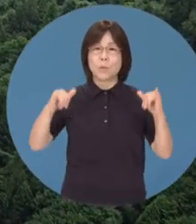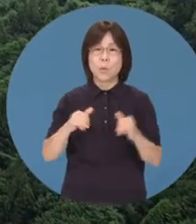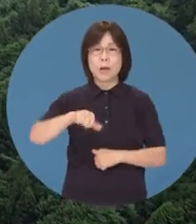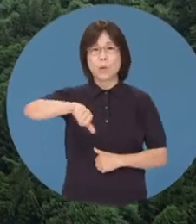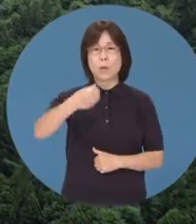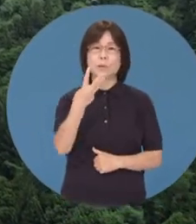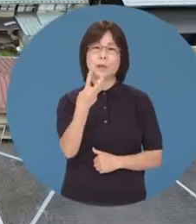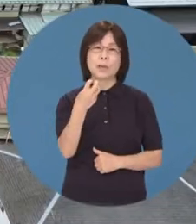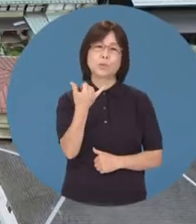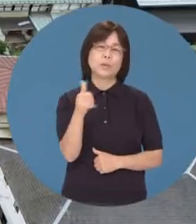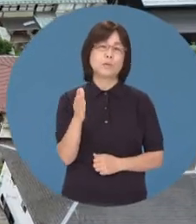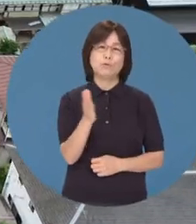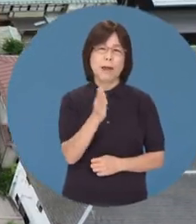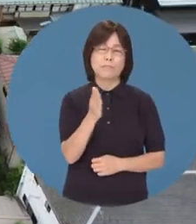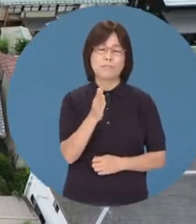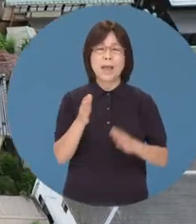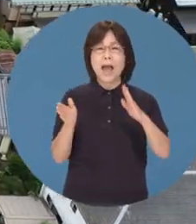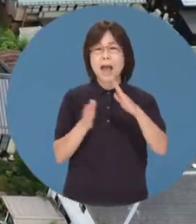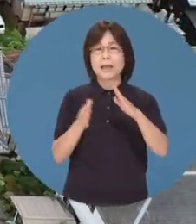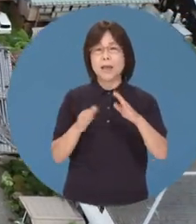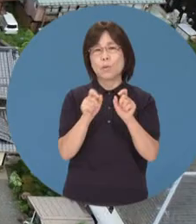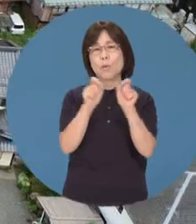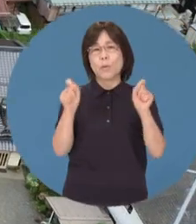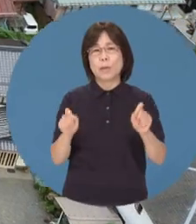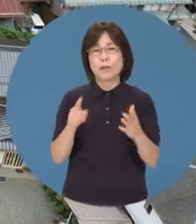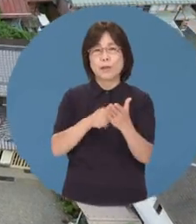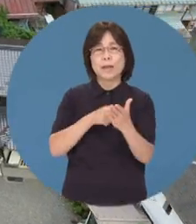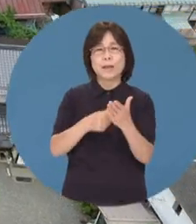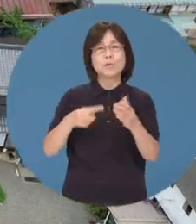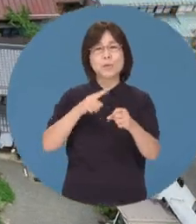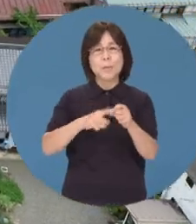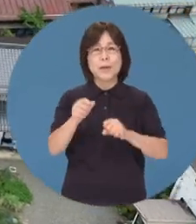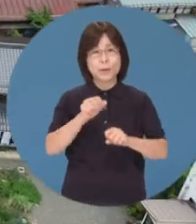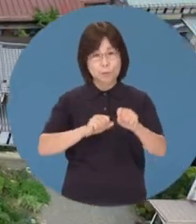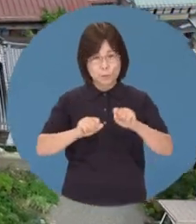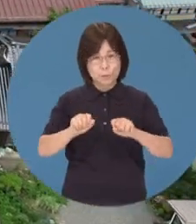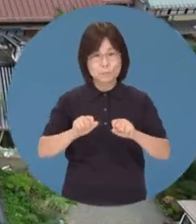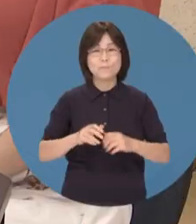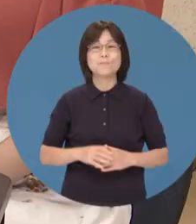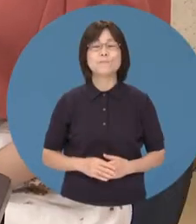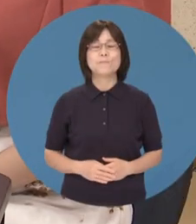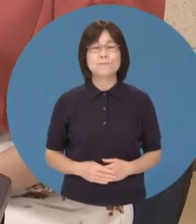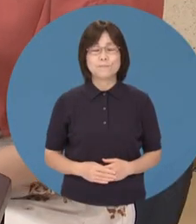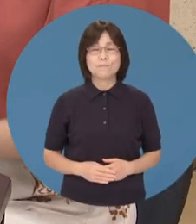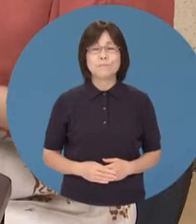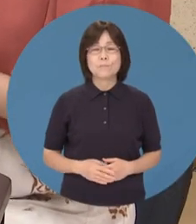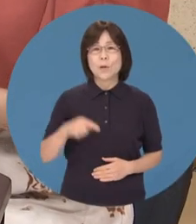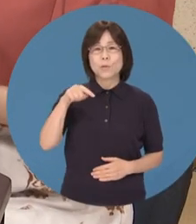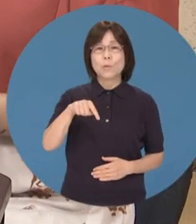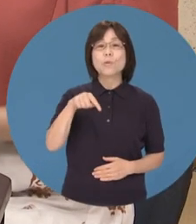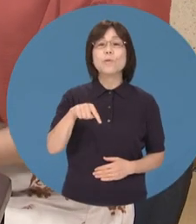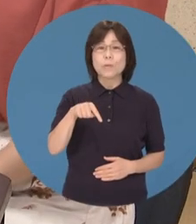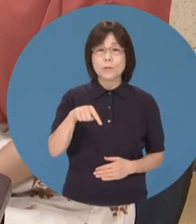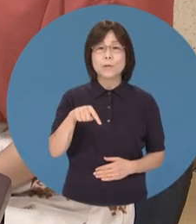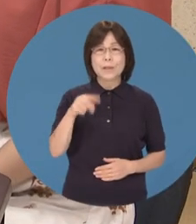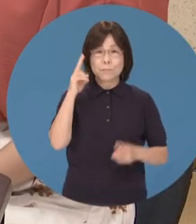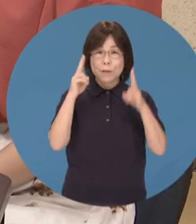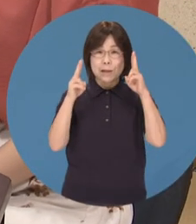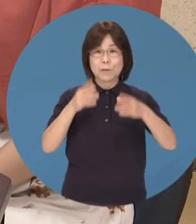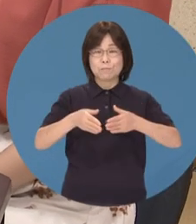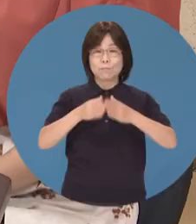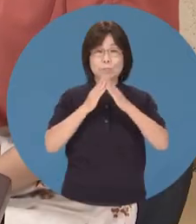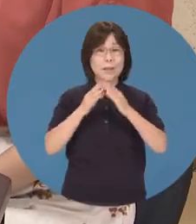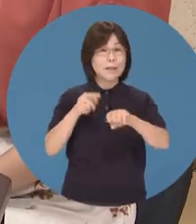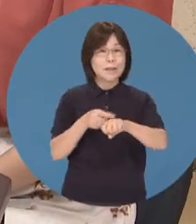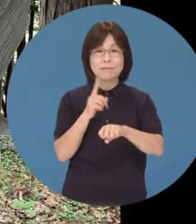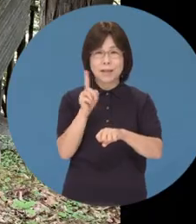この村で空き家問題の解消を目指し活動を行っています。どうして丹波山村で事業を始